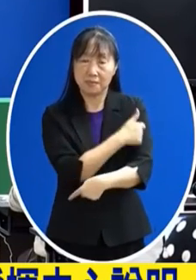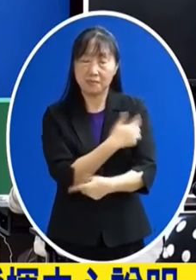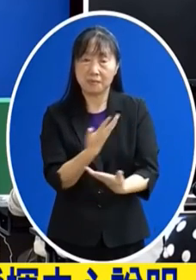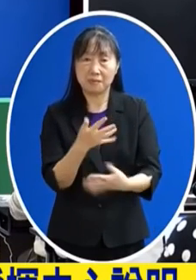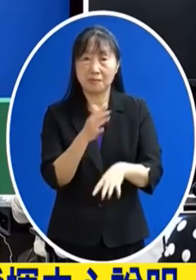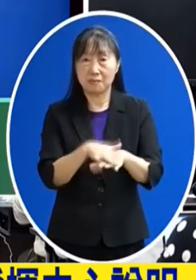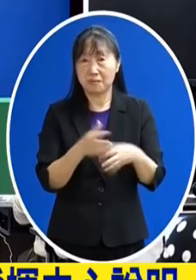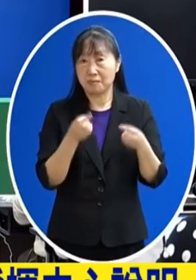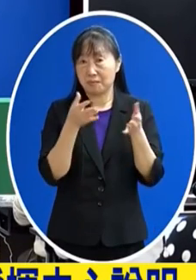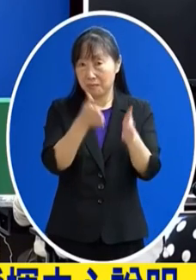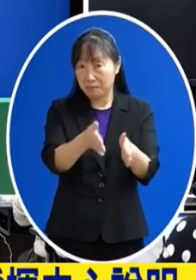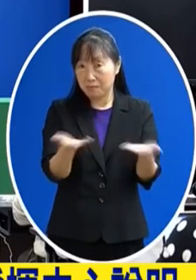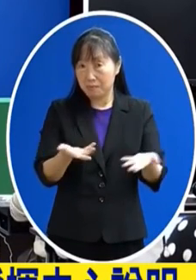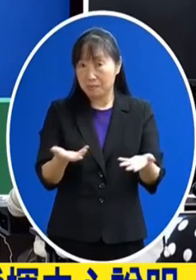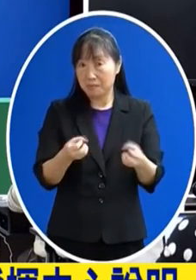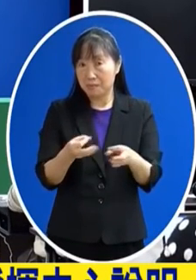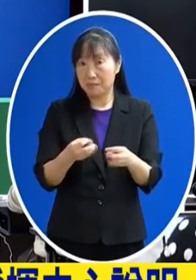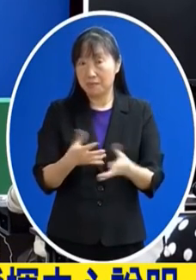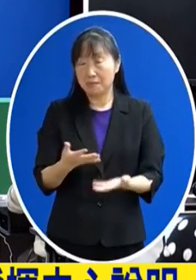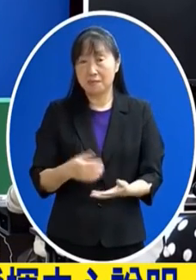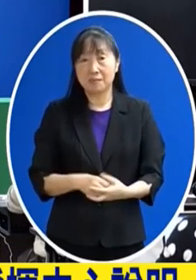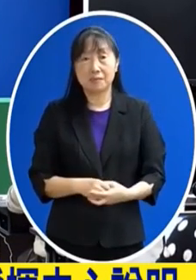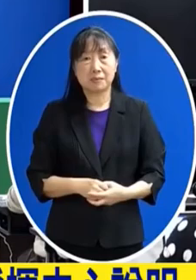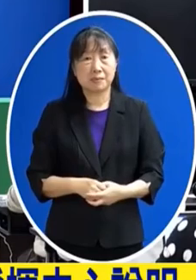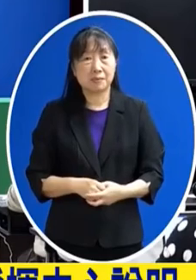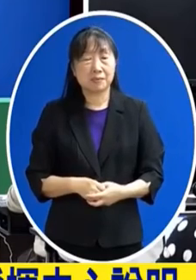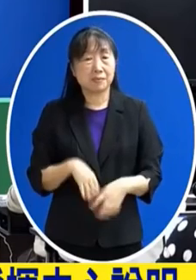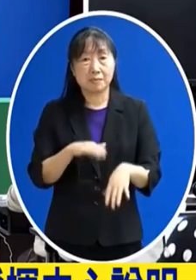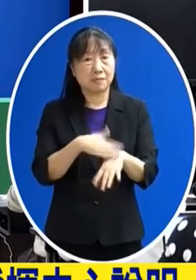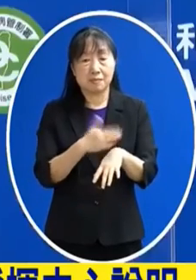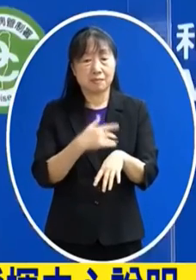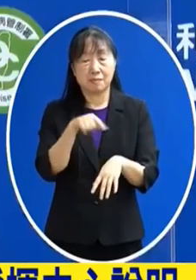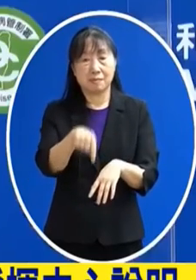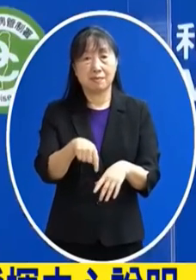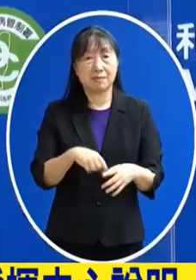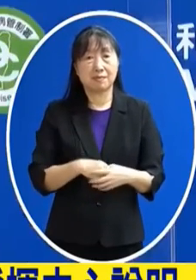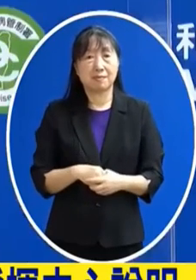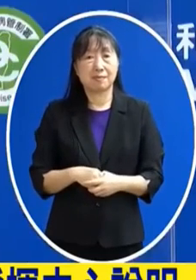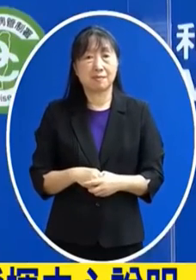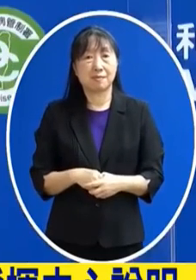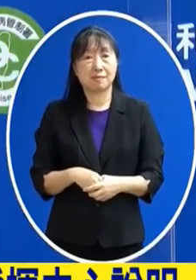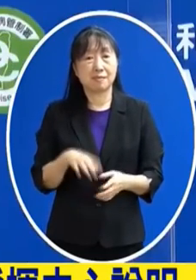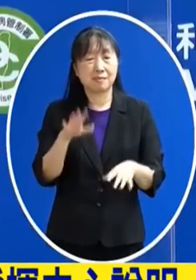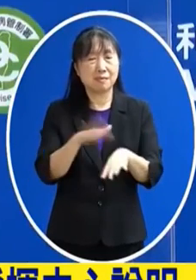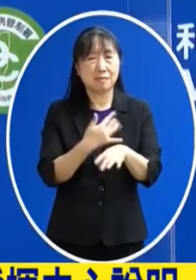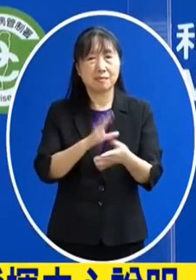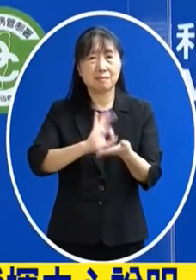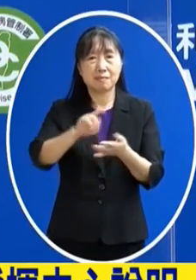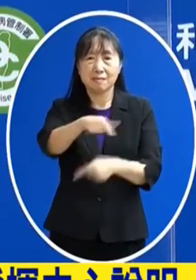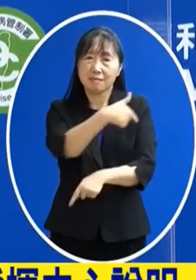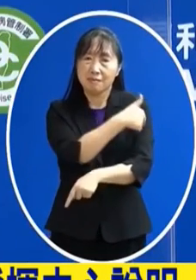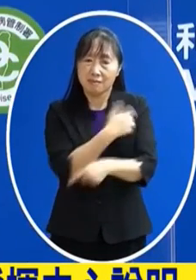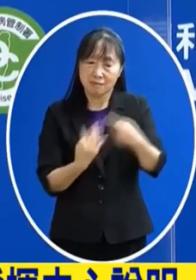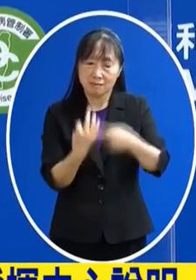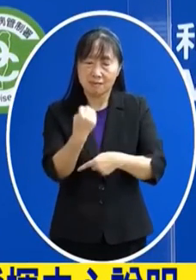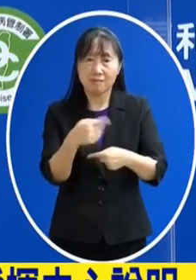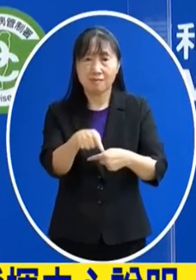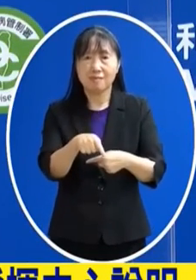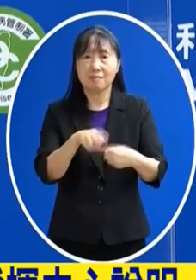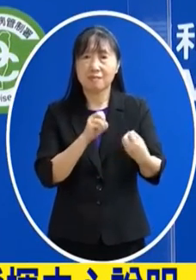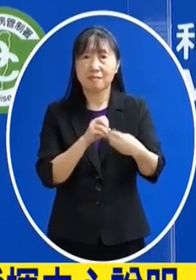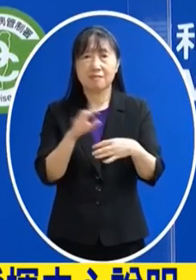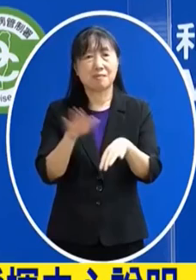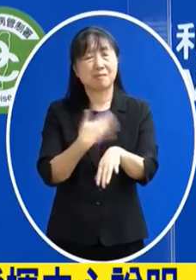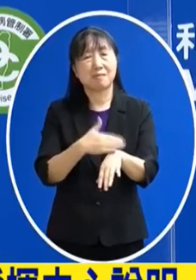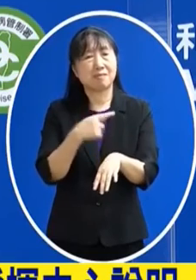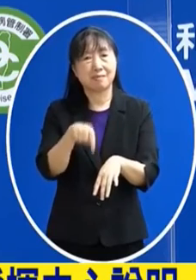问到这个，有讨论到这个部分吗？ 不会哈，不会当作用疫苗来，这段时间大家都不会用疫苗的